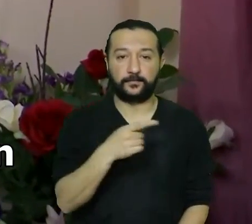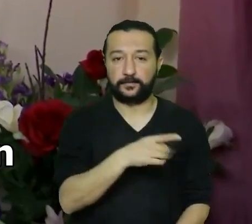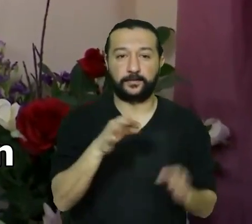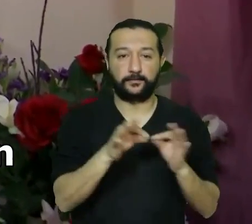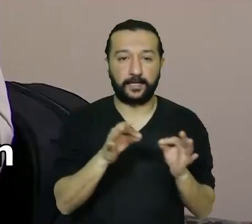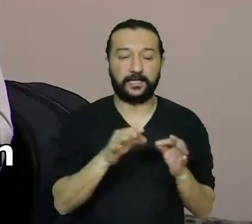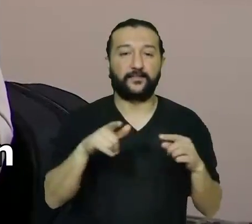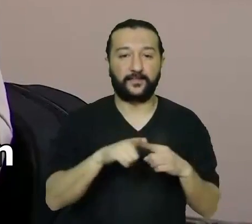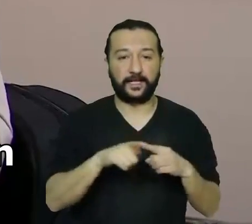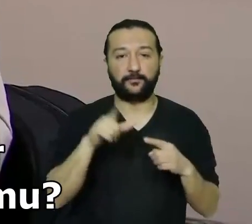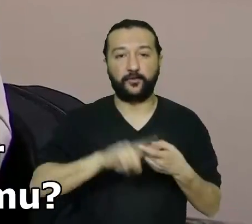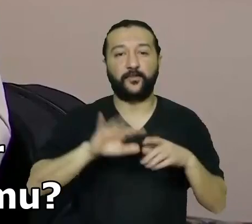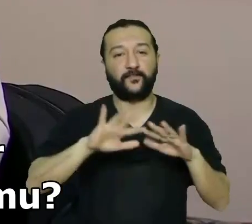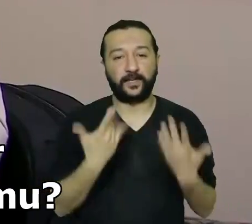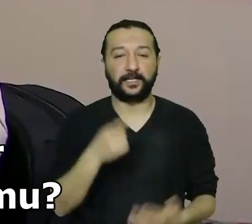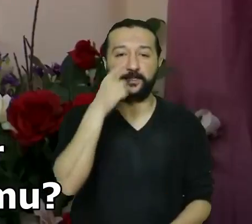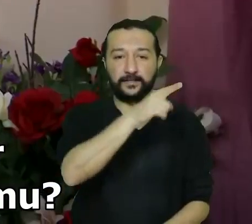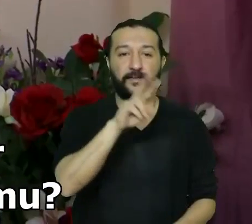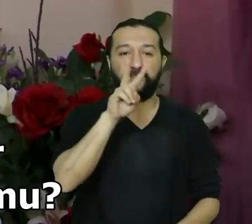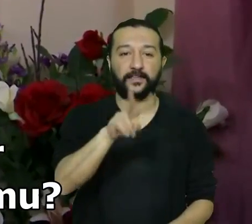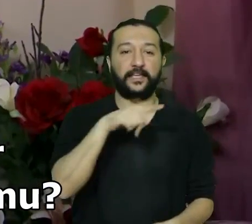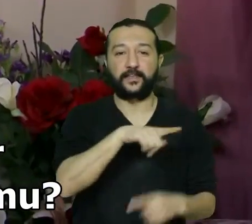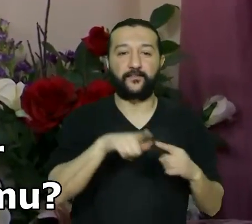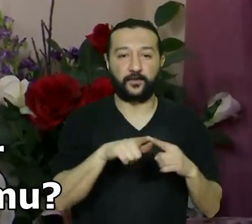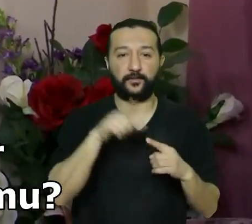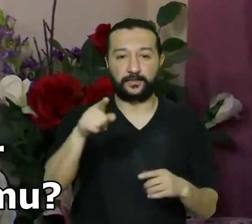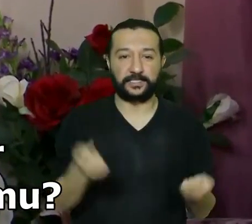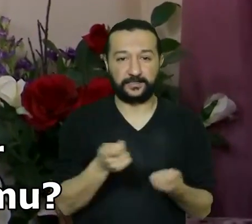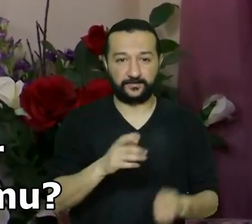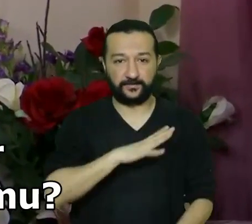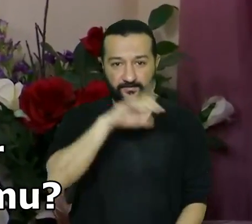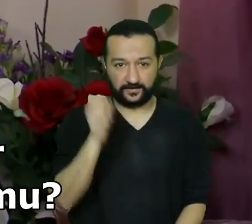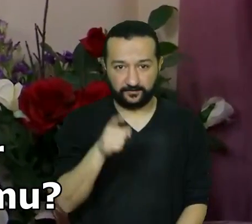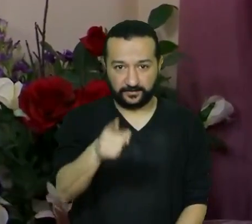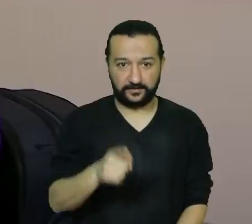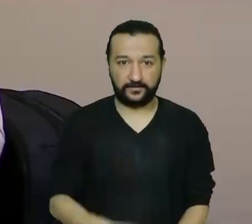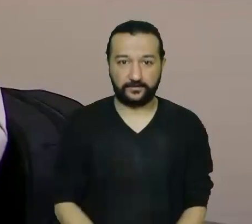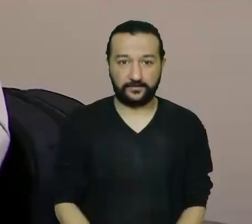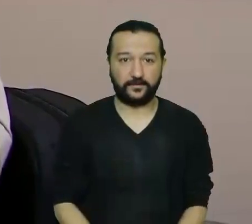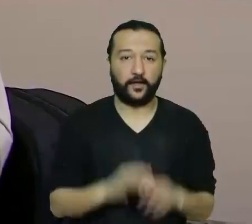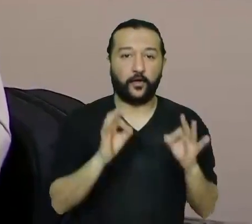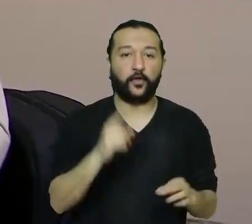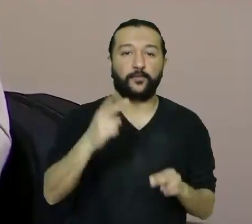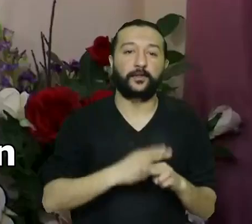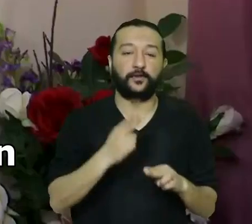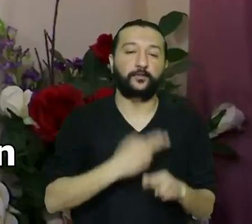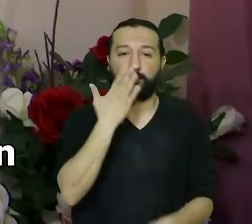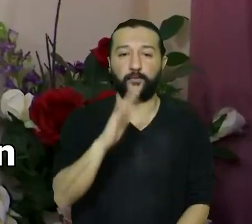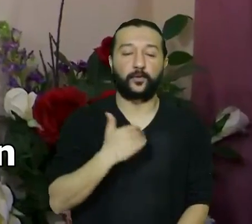Berlin Filarmoni ya da Viyana Filarmoni'de bir çalışmışlığımız söz konusu mu? Öyle bir tecrübem